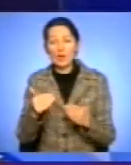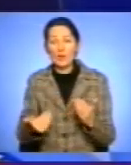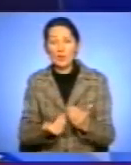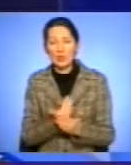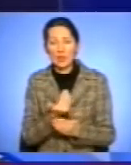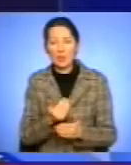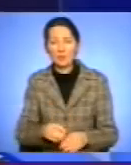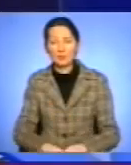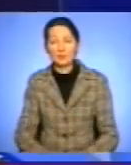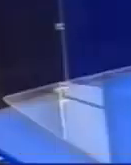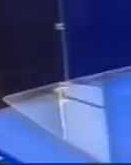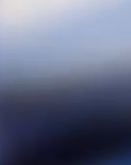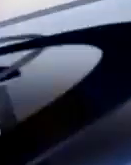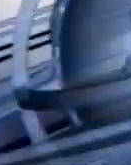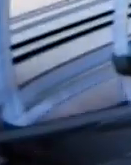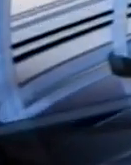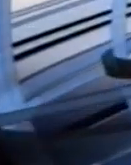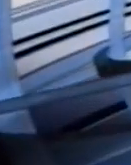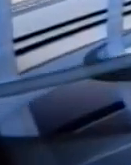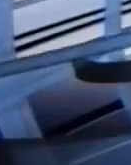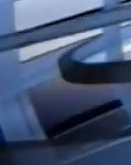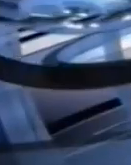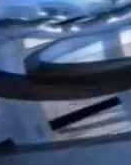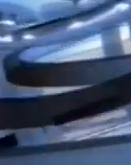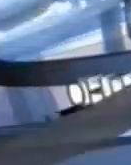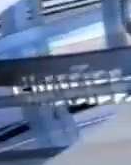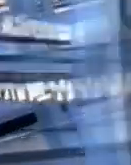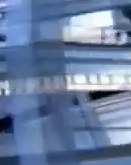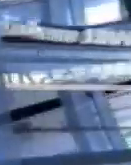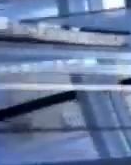нагрузки в лексиці. Початок вистав о 19-й годині.